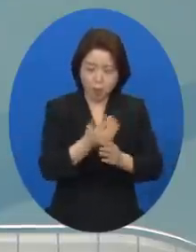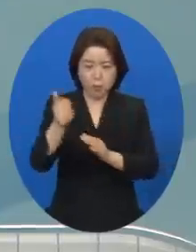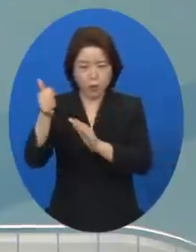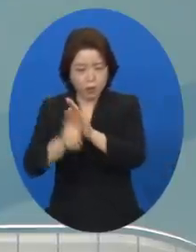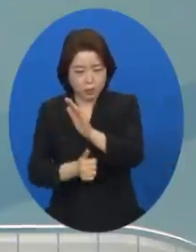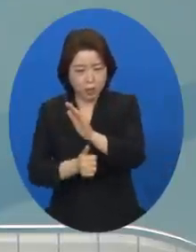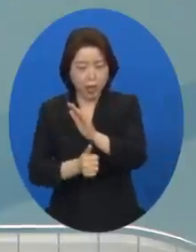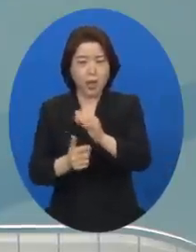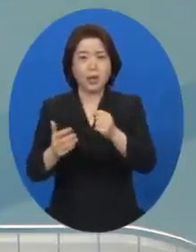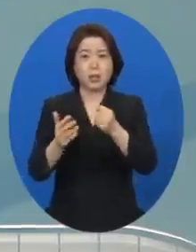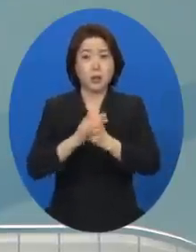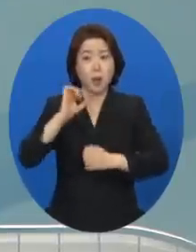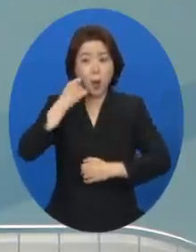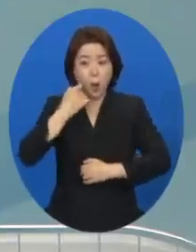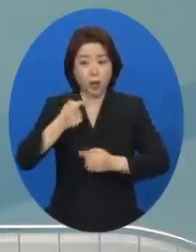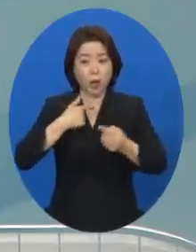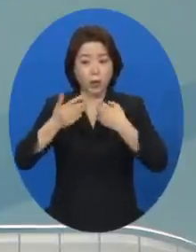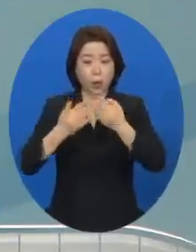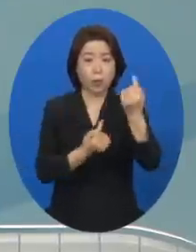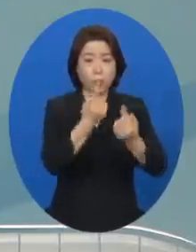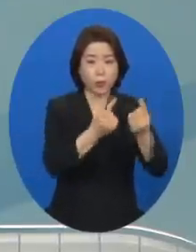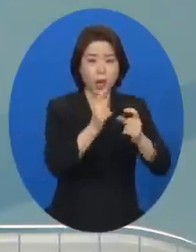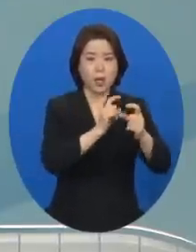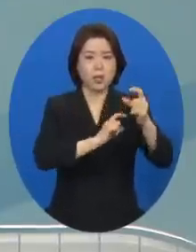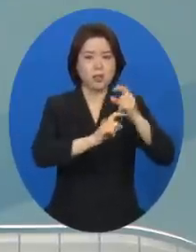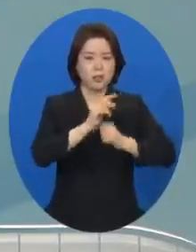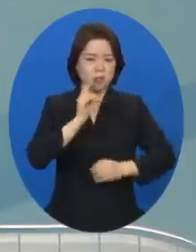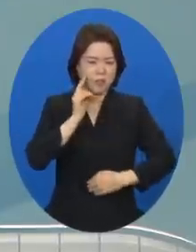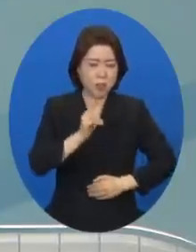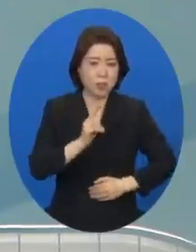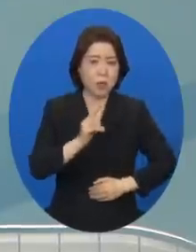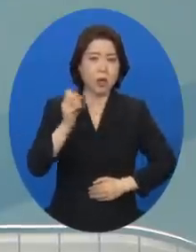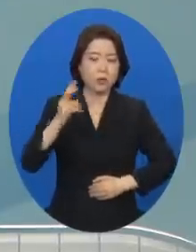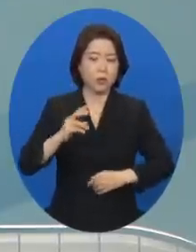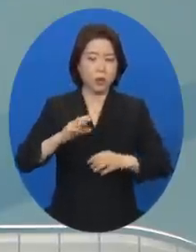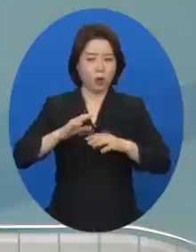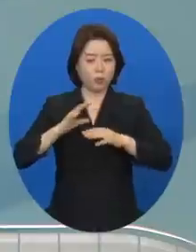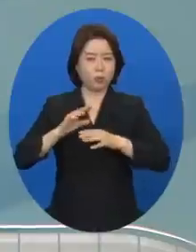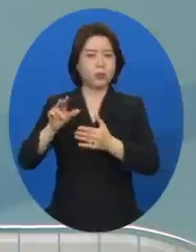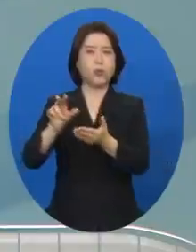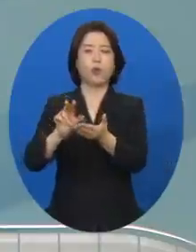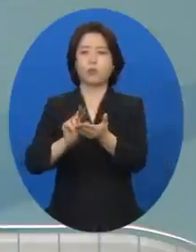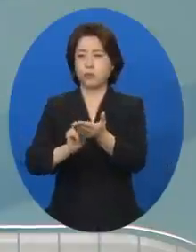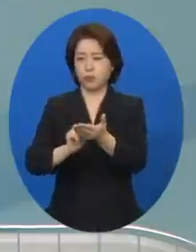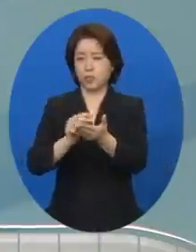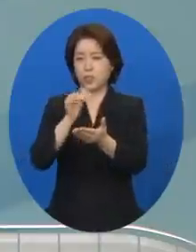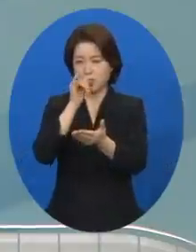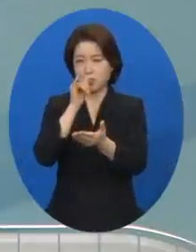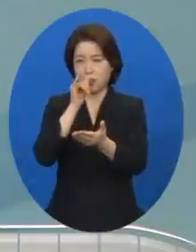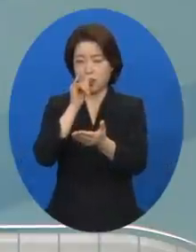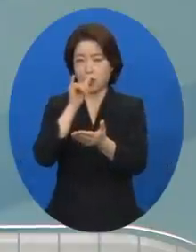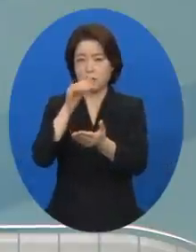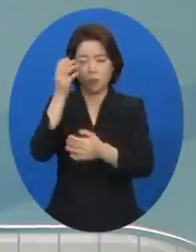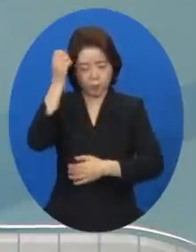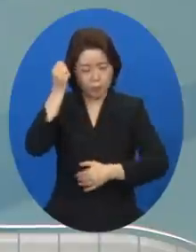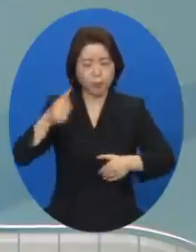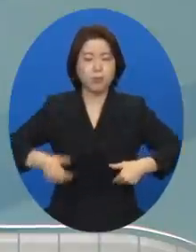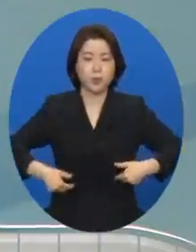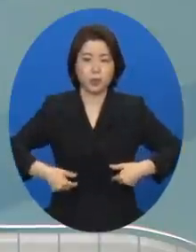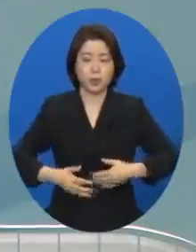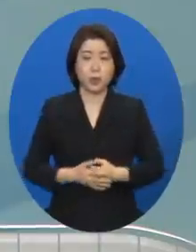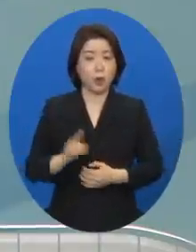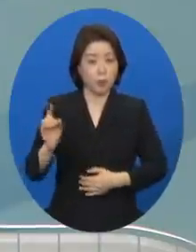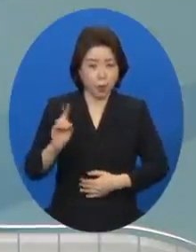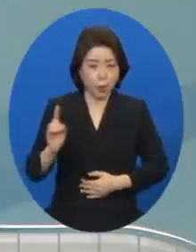어려움을 겪는 것보다 훨씬 더 심각하고 또 두려움 문제가 있다는 것을 알아야 합니다